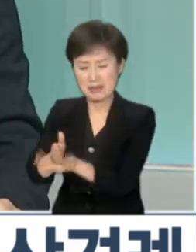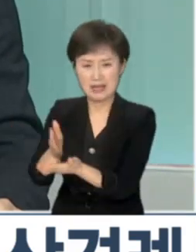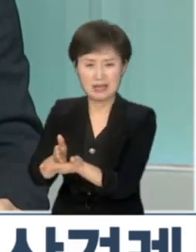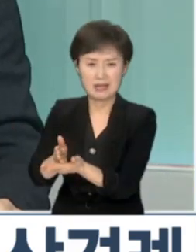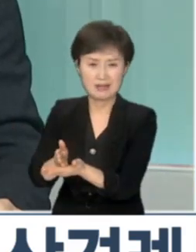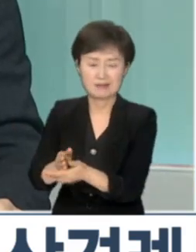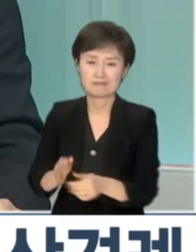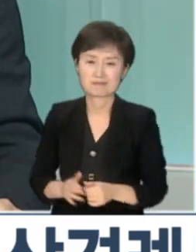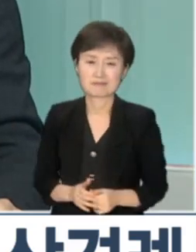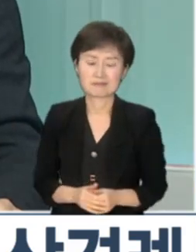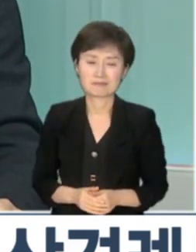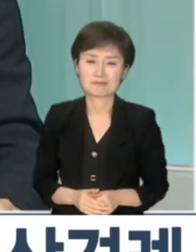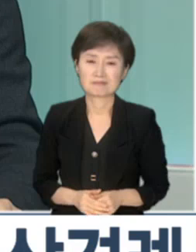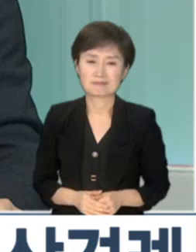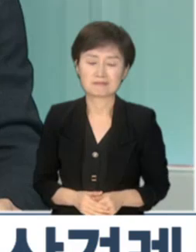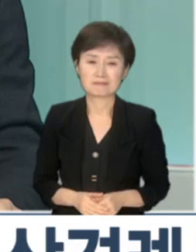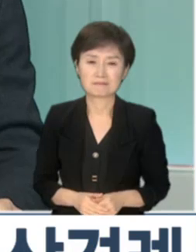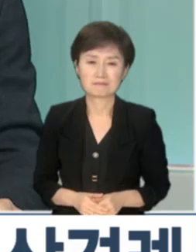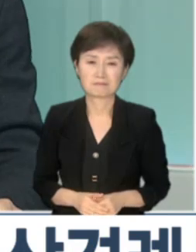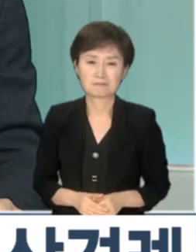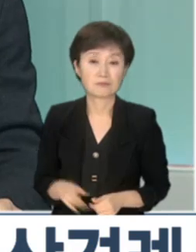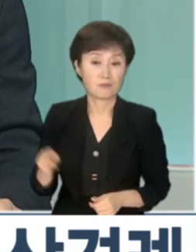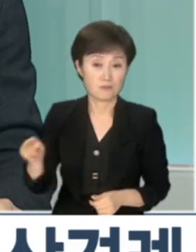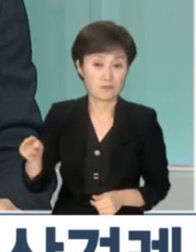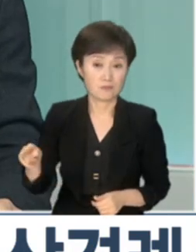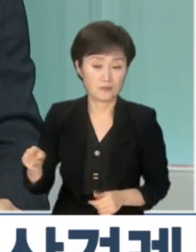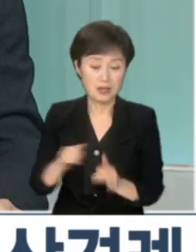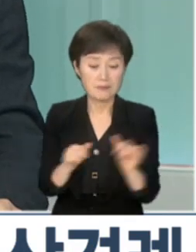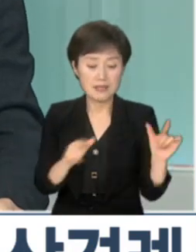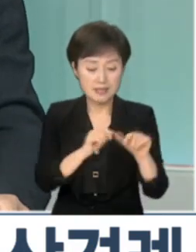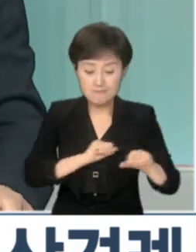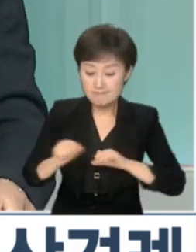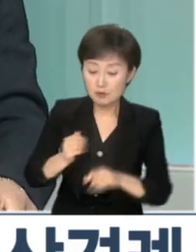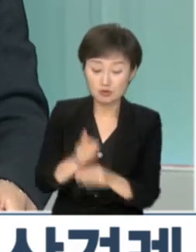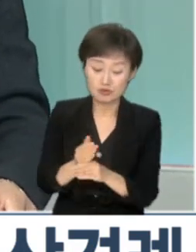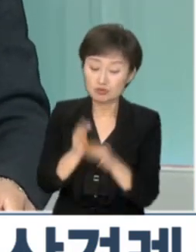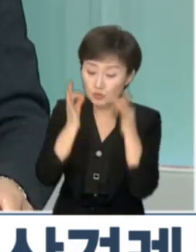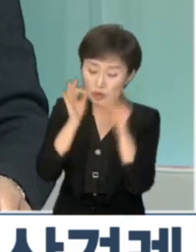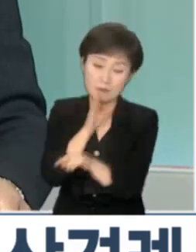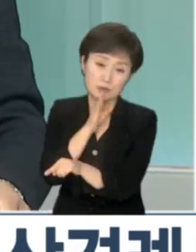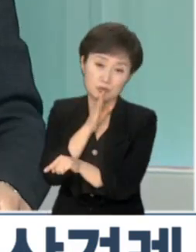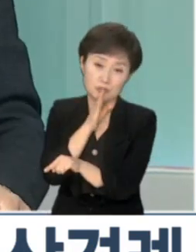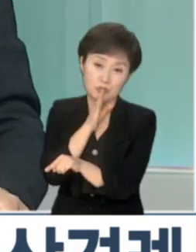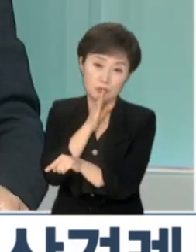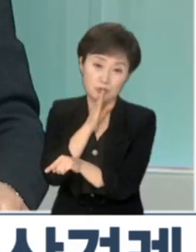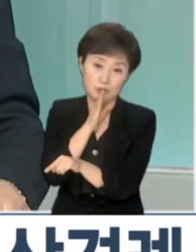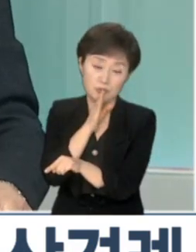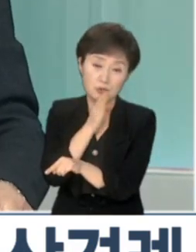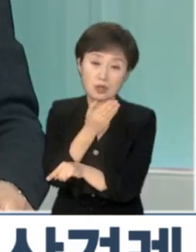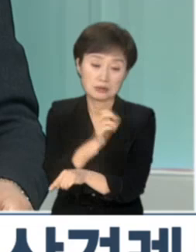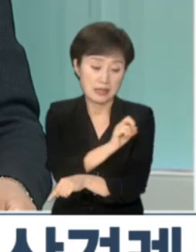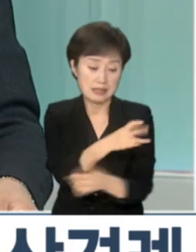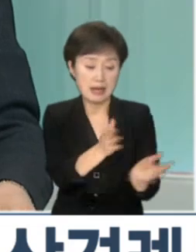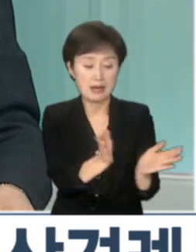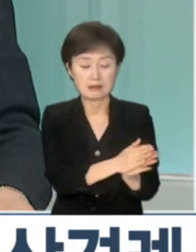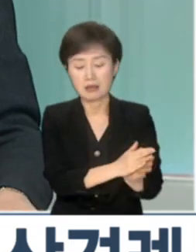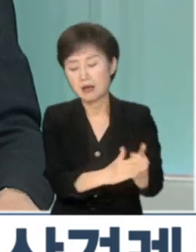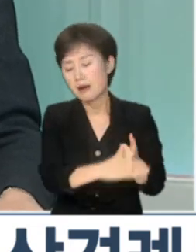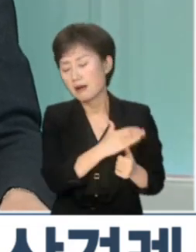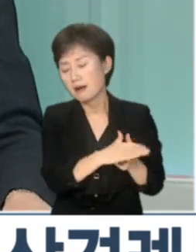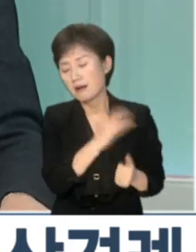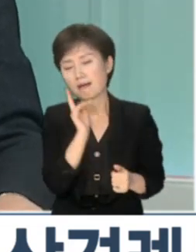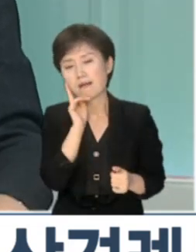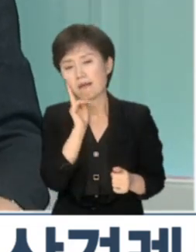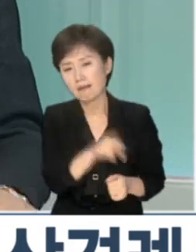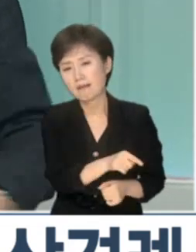집권 여당은 그래도 나름대로 민생 행보를 하고 있는데 지금 모든 것을 지금 거대 지금 야당에서 발목을 잡고